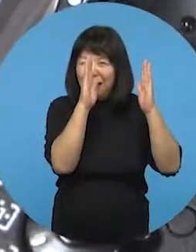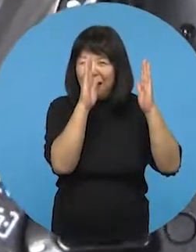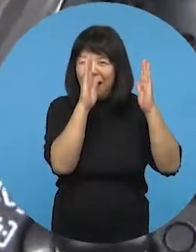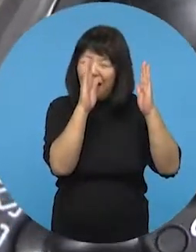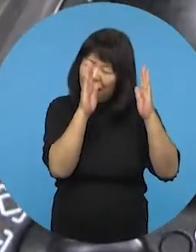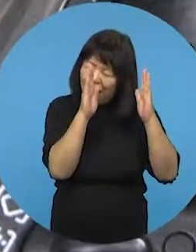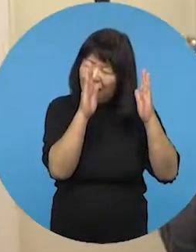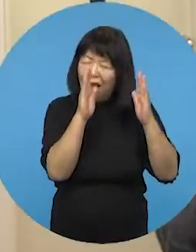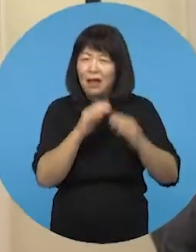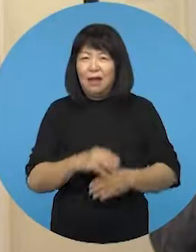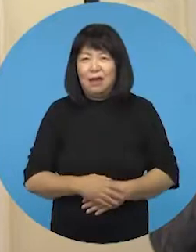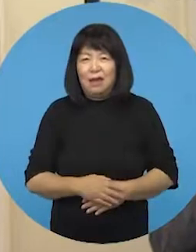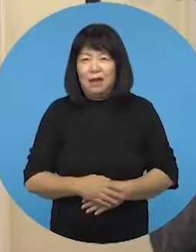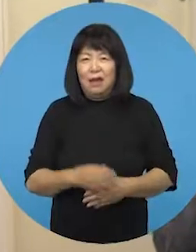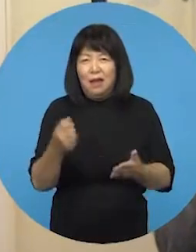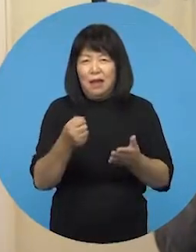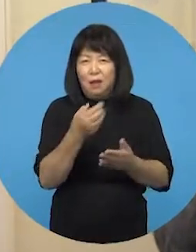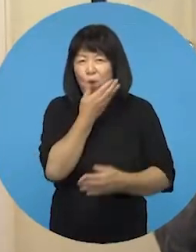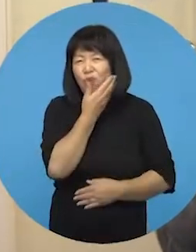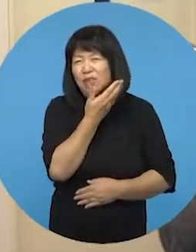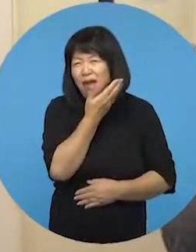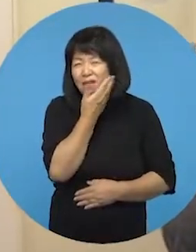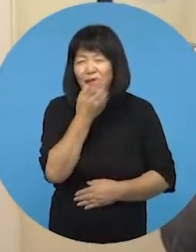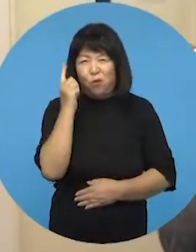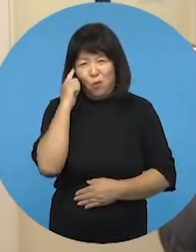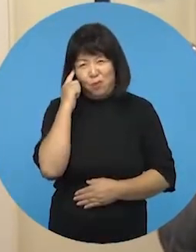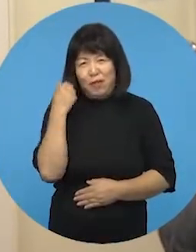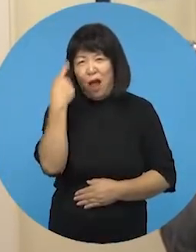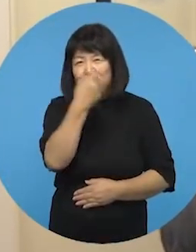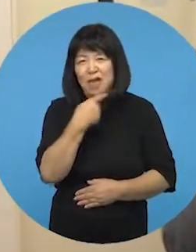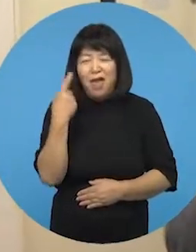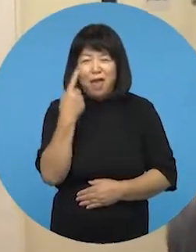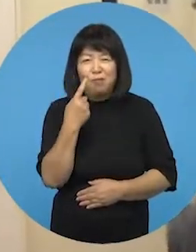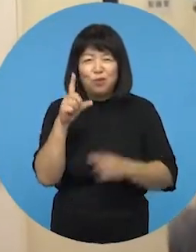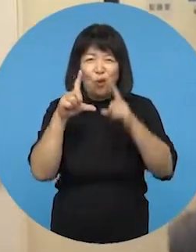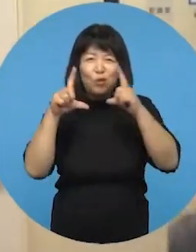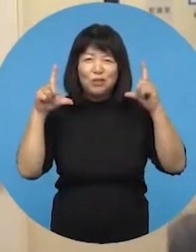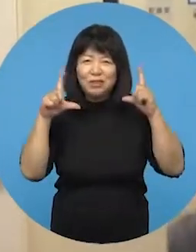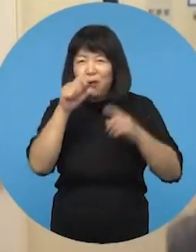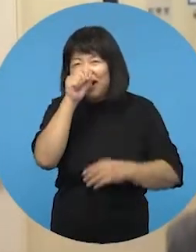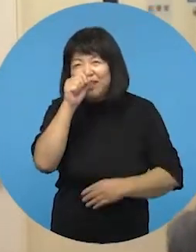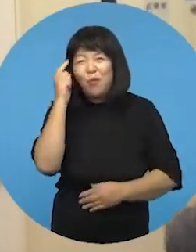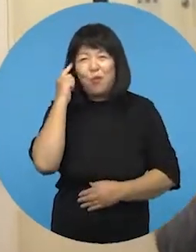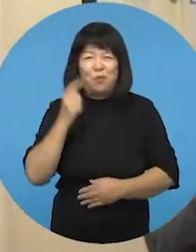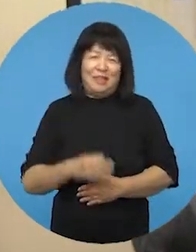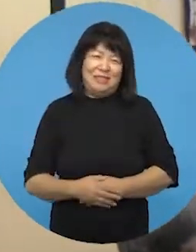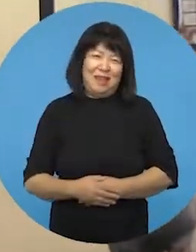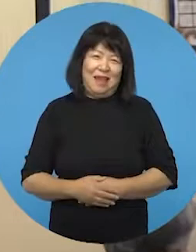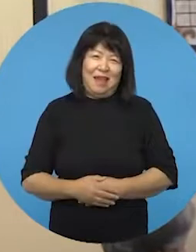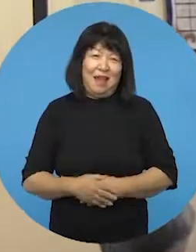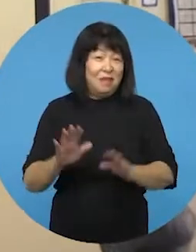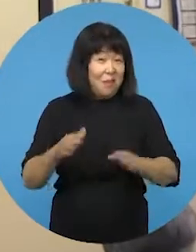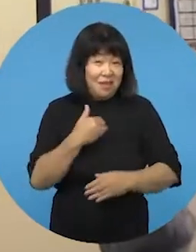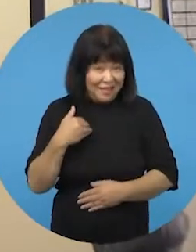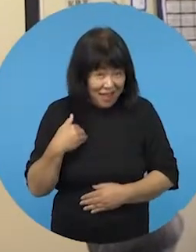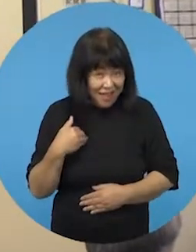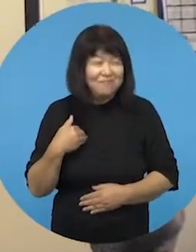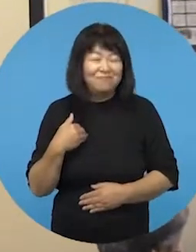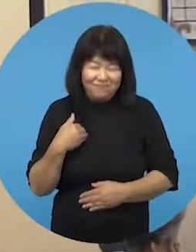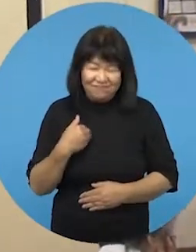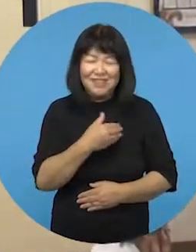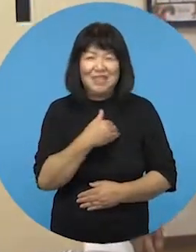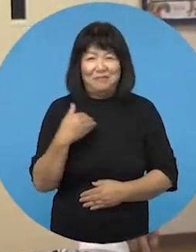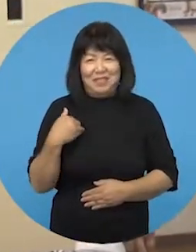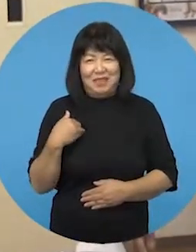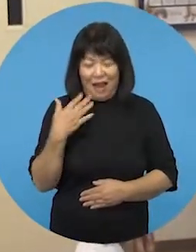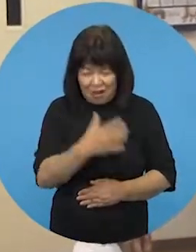真があって、まあ、そういう写真がもったいないなっていう、顔全体を写した方がいいっていうふうに思いました。 今はできましたか？それ 今はできました。